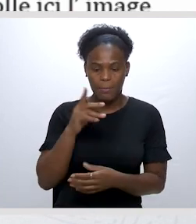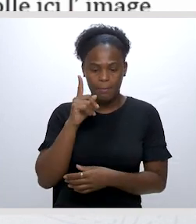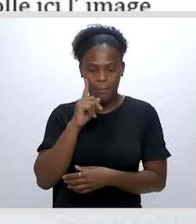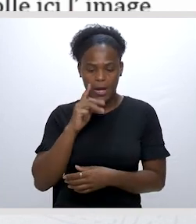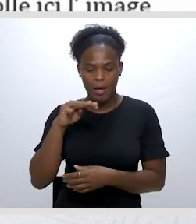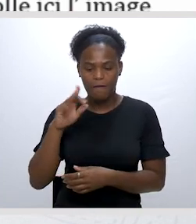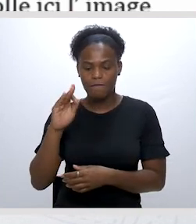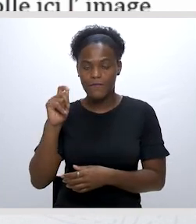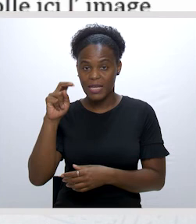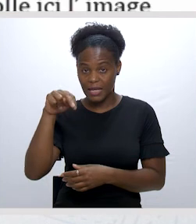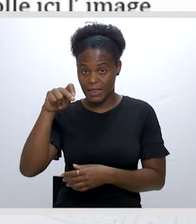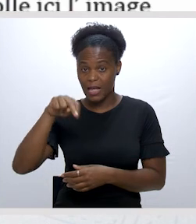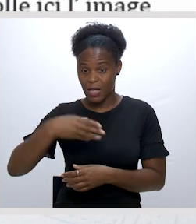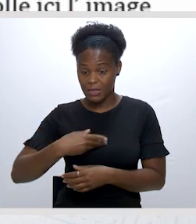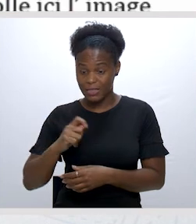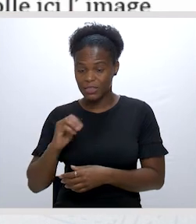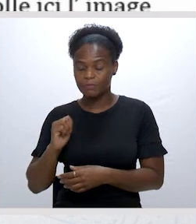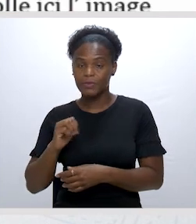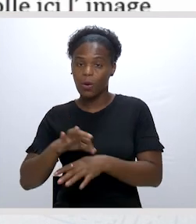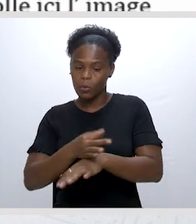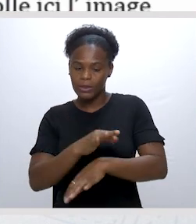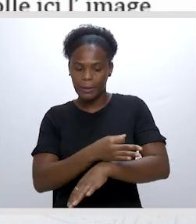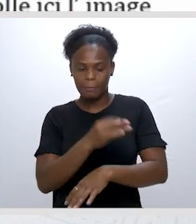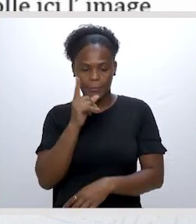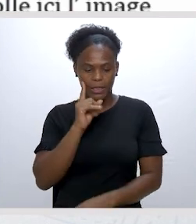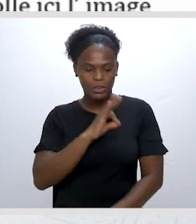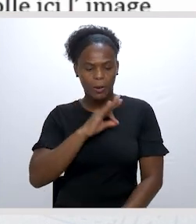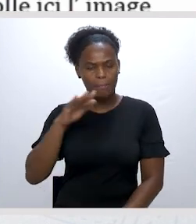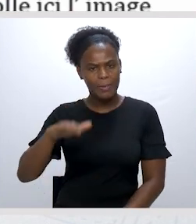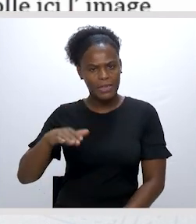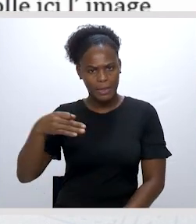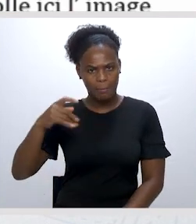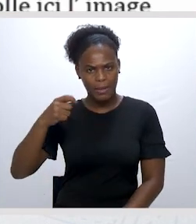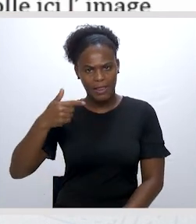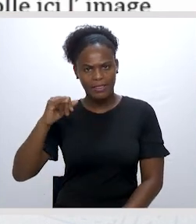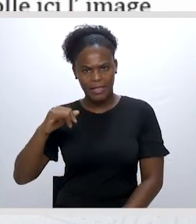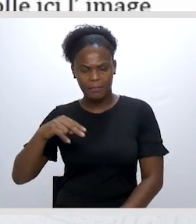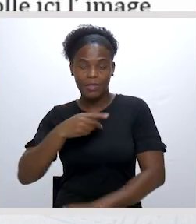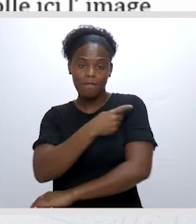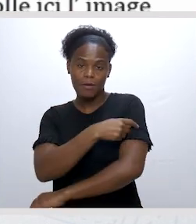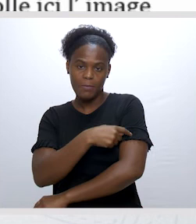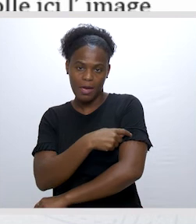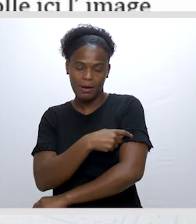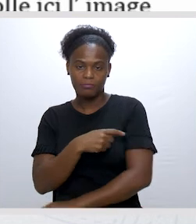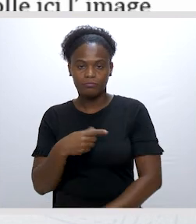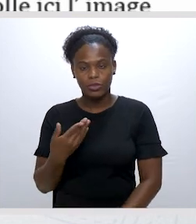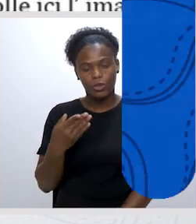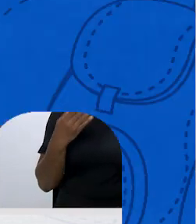couturière. Mademoiselle Petit est infirmière. Le petit Jean est étudiant.